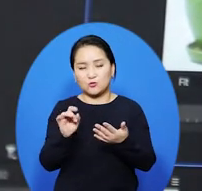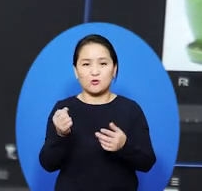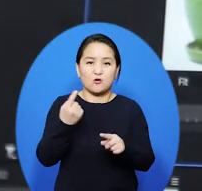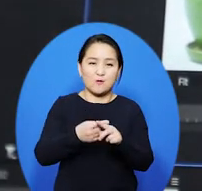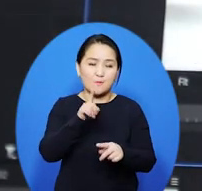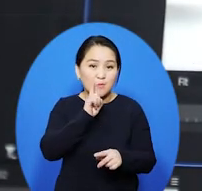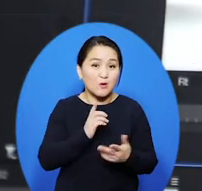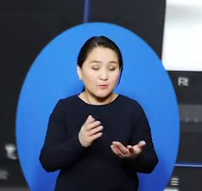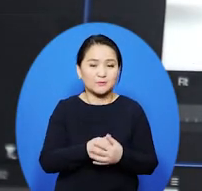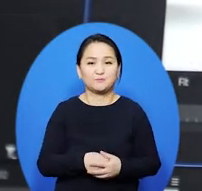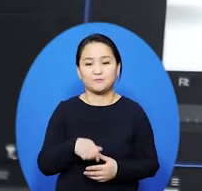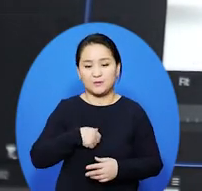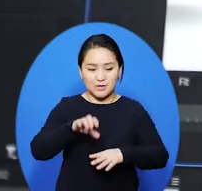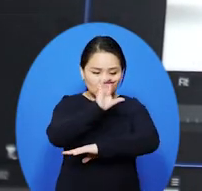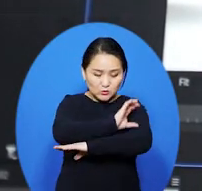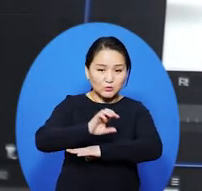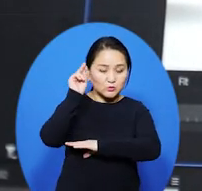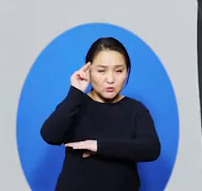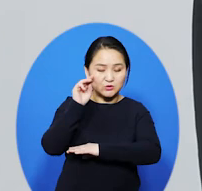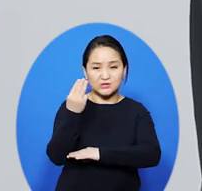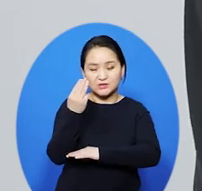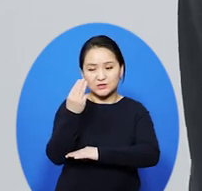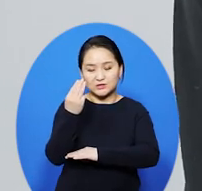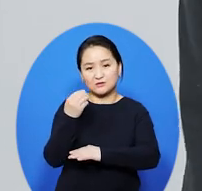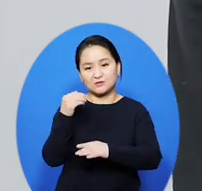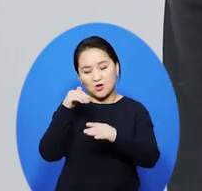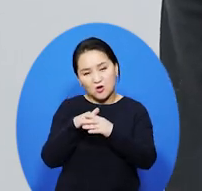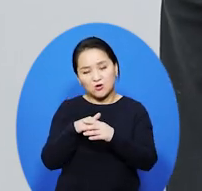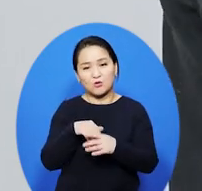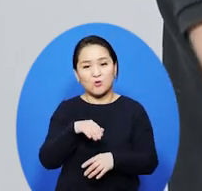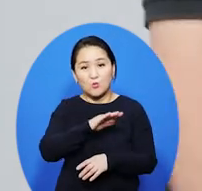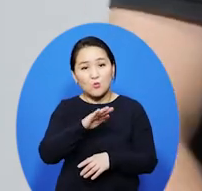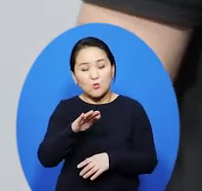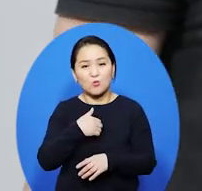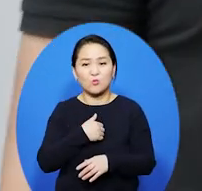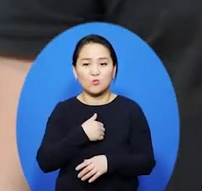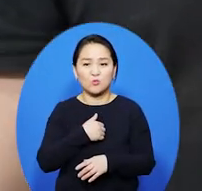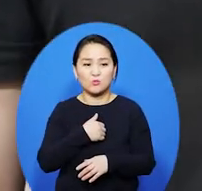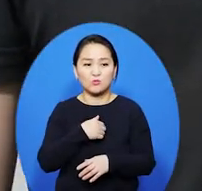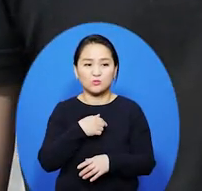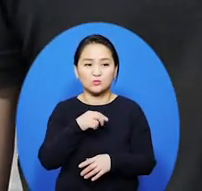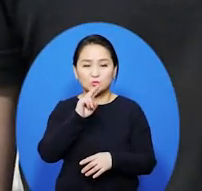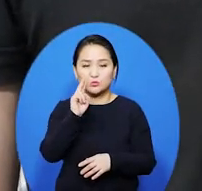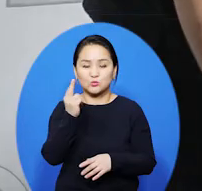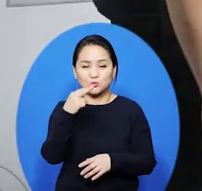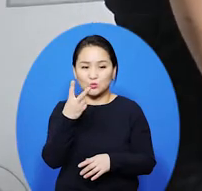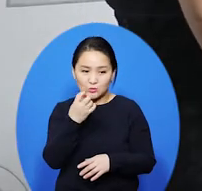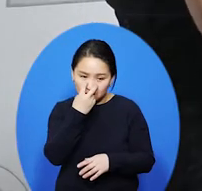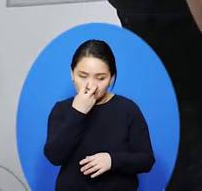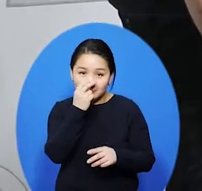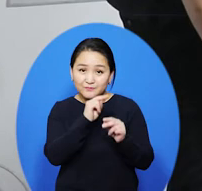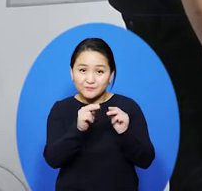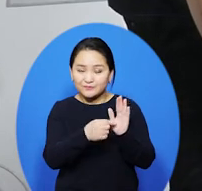ингээд сургалтаа ингээд ормоор байна. Тэгээ манай сургалтыг судлаад эцсийн үе шалгалтанд ингээд орсон хүмүүстээс бид нар бол шинэ